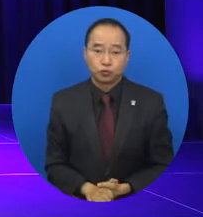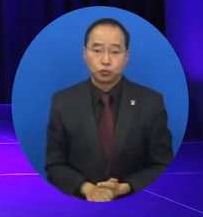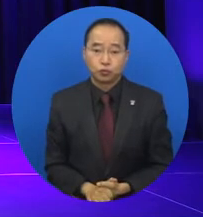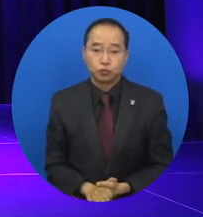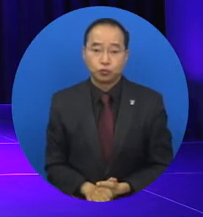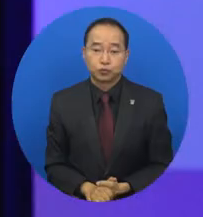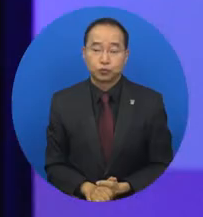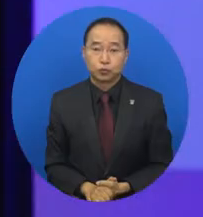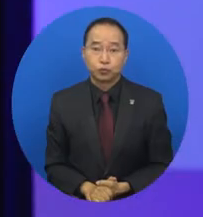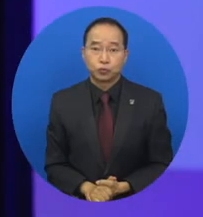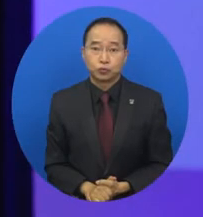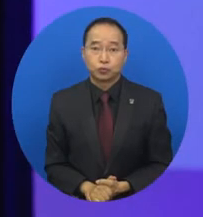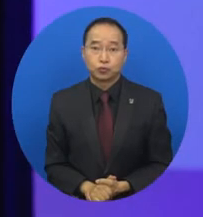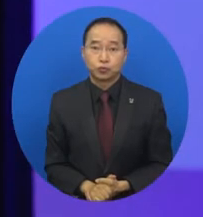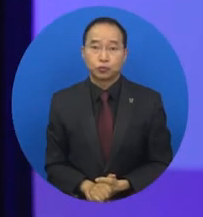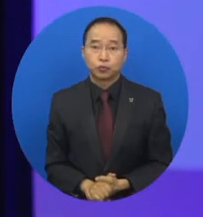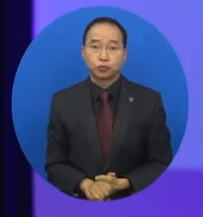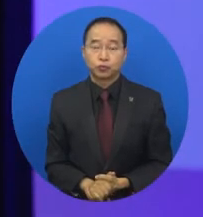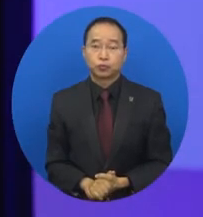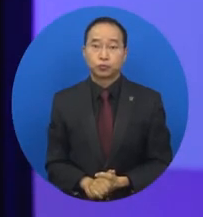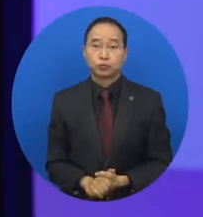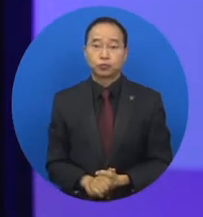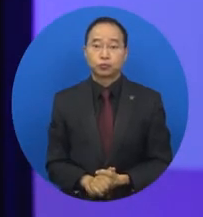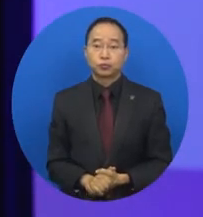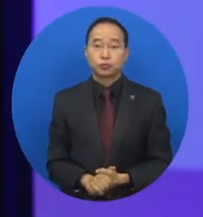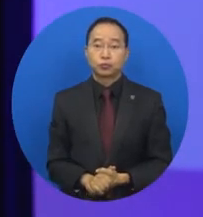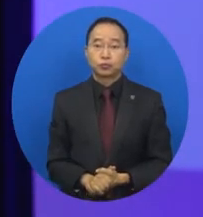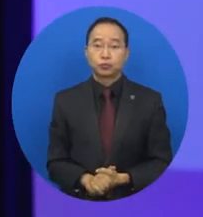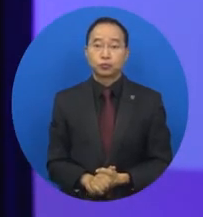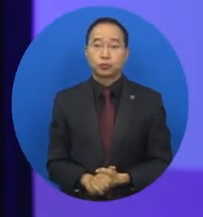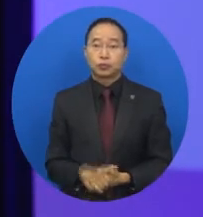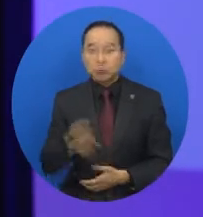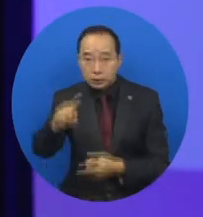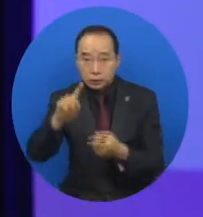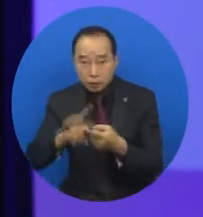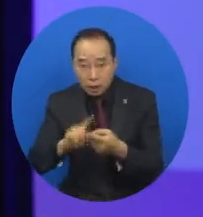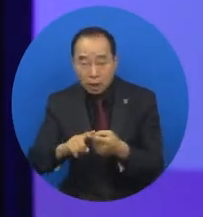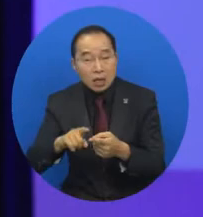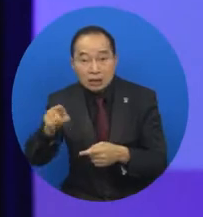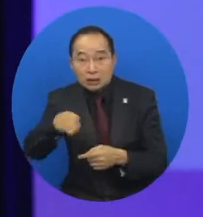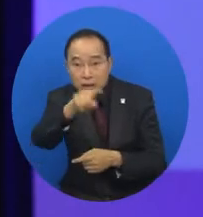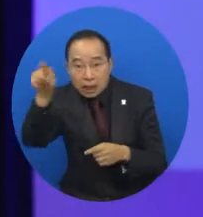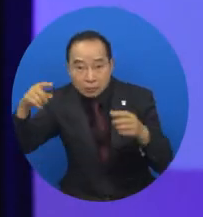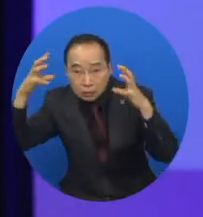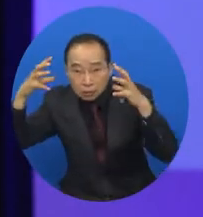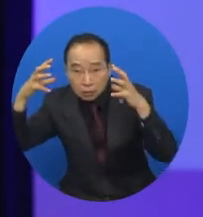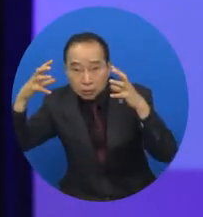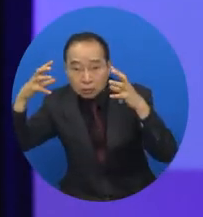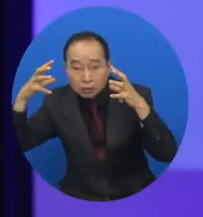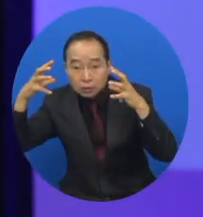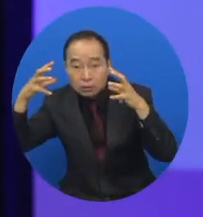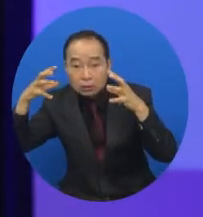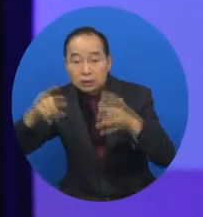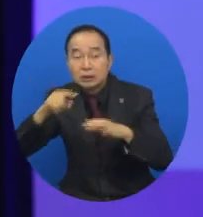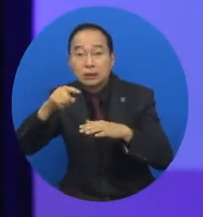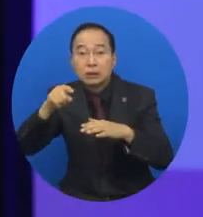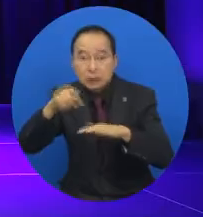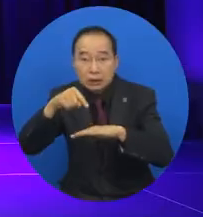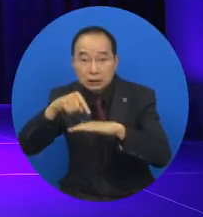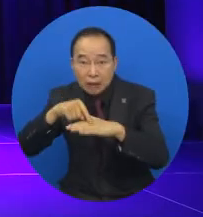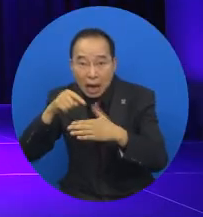것이죠. 전문 용어로는 미러링이라고 하고 우리말로는 그냥 따라하기입니다. 그대로 따라 한번 해보는 거예요.